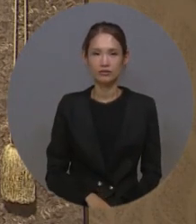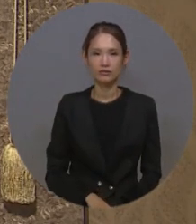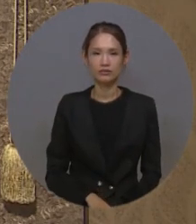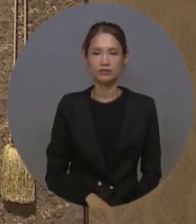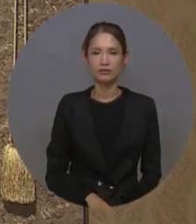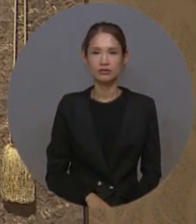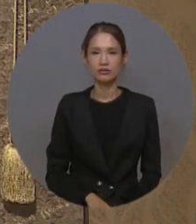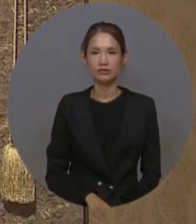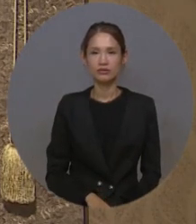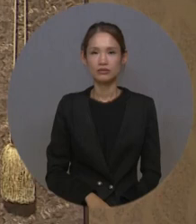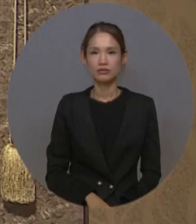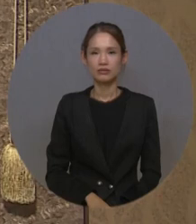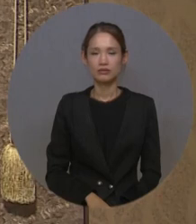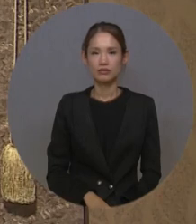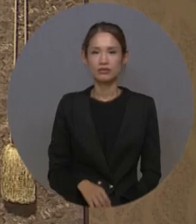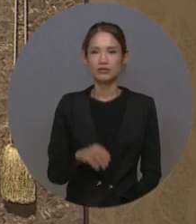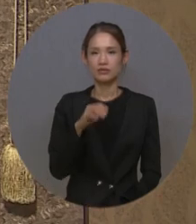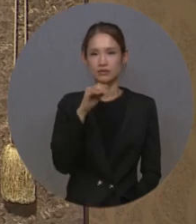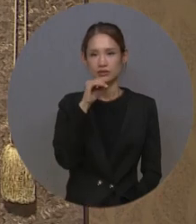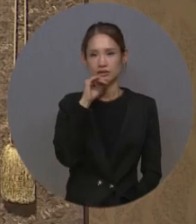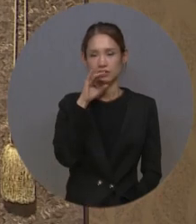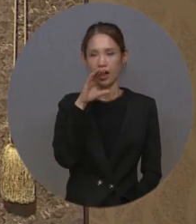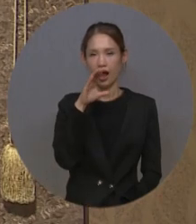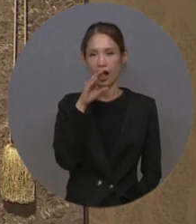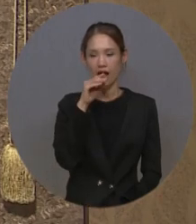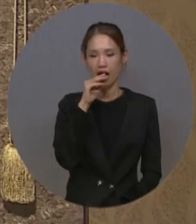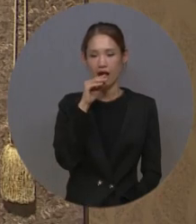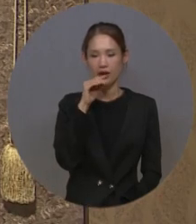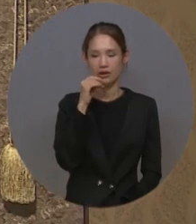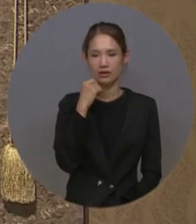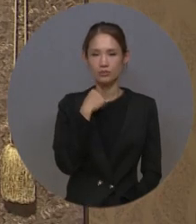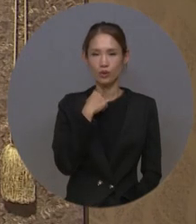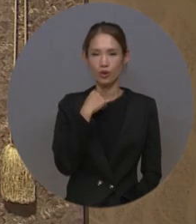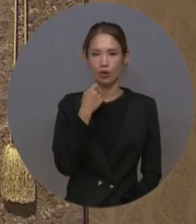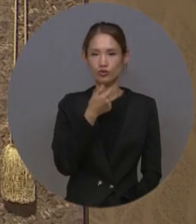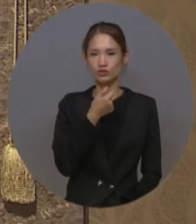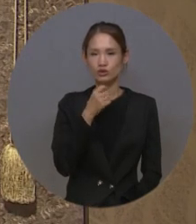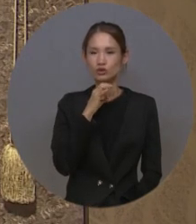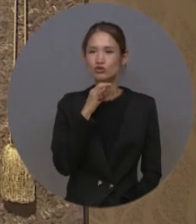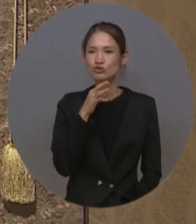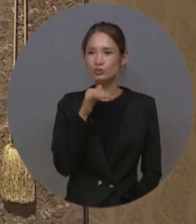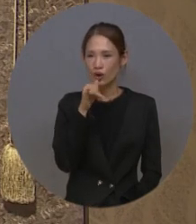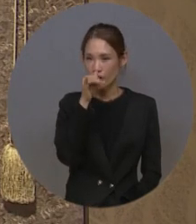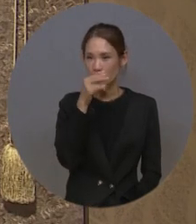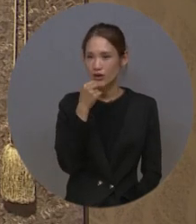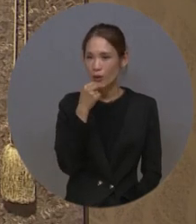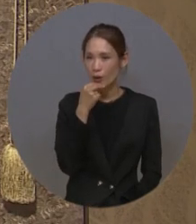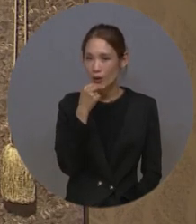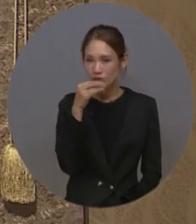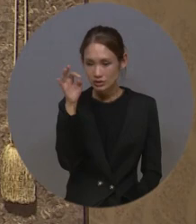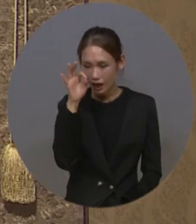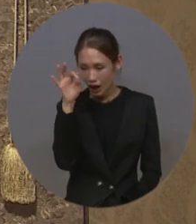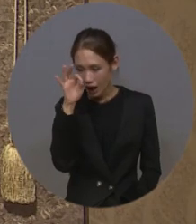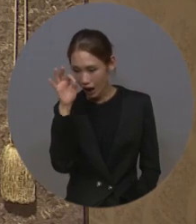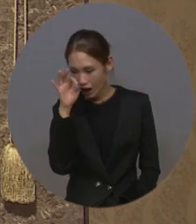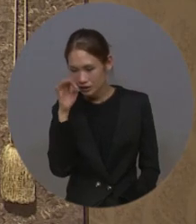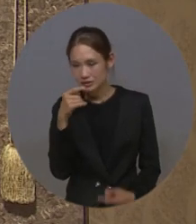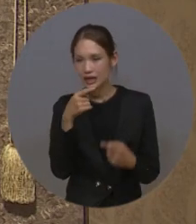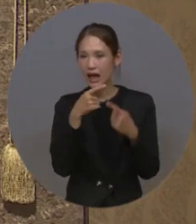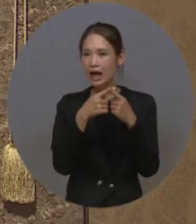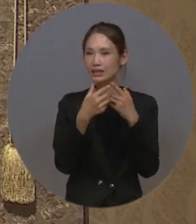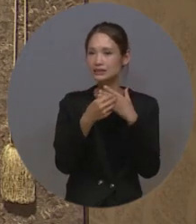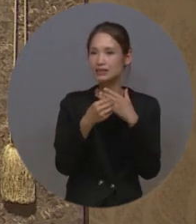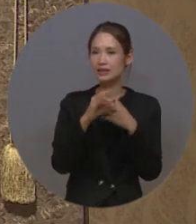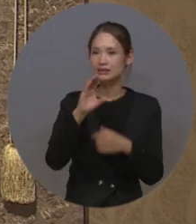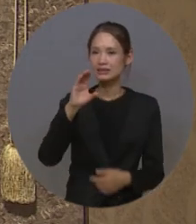해서 혀가 큰지 목이 얼마나 구멍이 작은지 기도가 네. 좁은지 이런 것들을 굳이 엑스레이나 뭐 CT